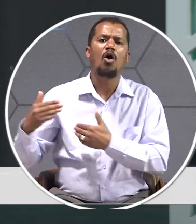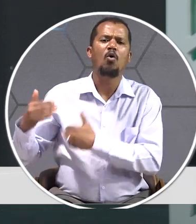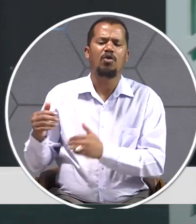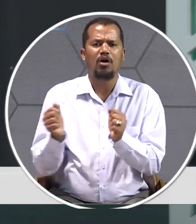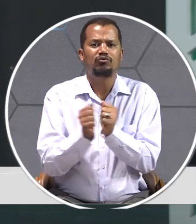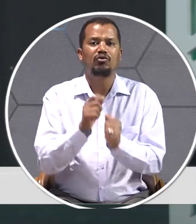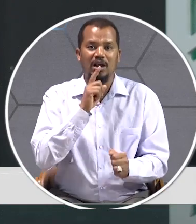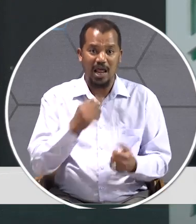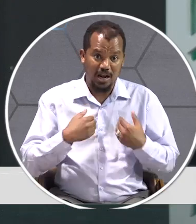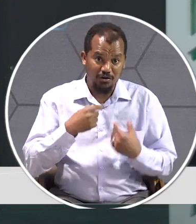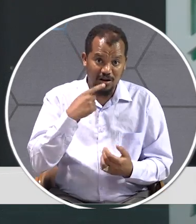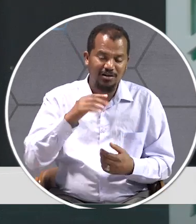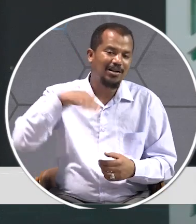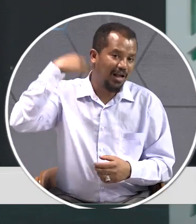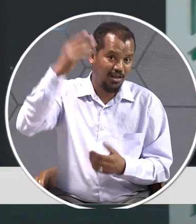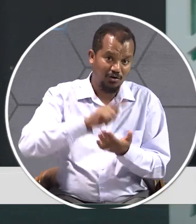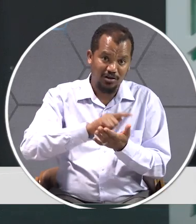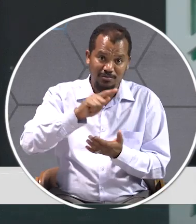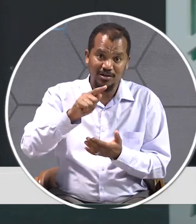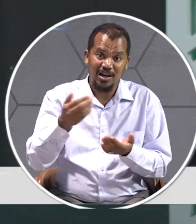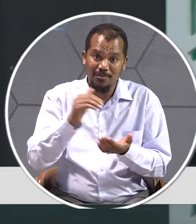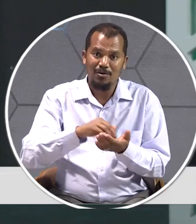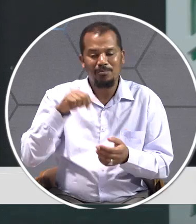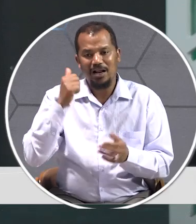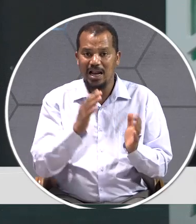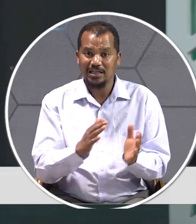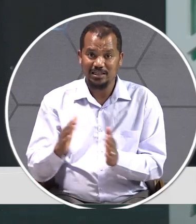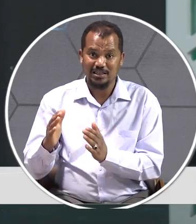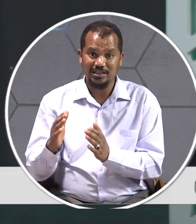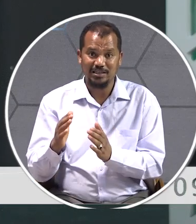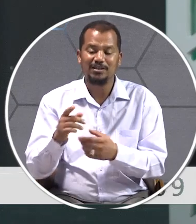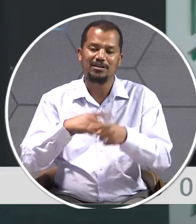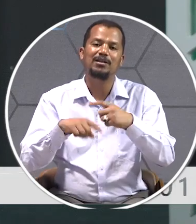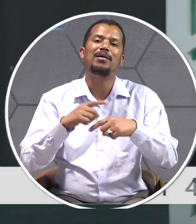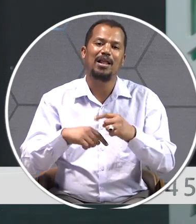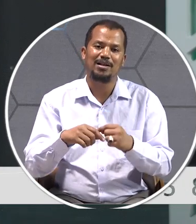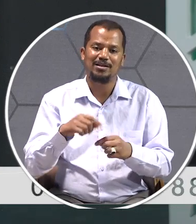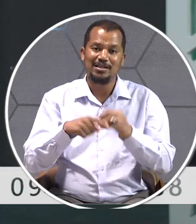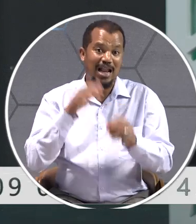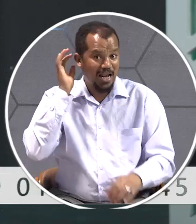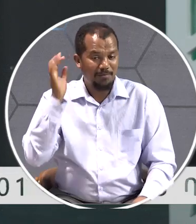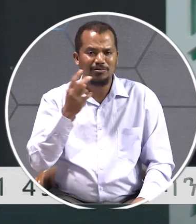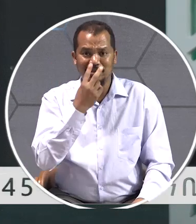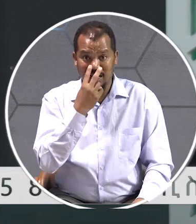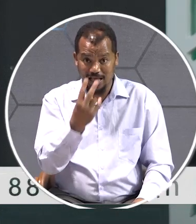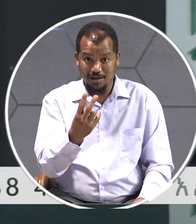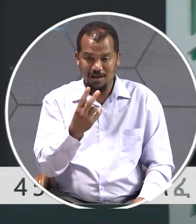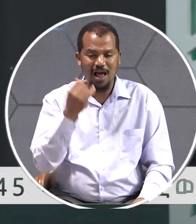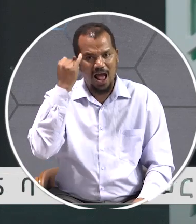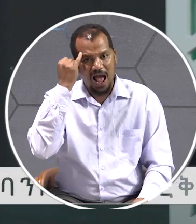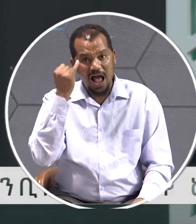እያሉን እዚህ ደርሷል። ቀጣዩ ሳምንታችን ደግሞ በሌላ ዝግጅት የሚቃኝ ይሆናል። ስላደመጣችሁን፣